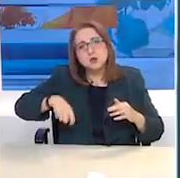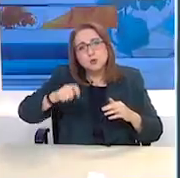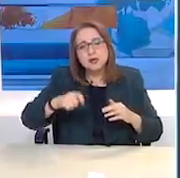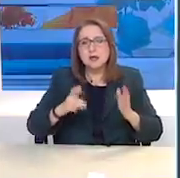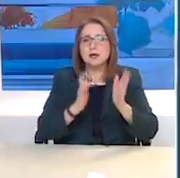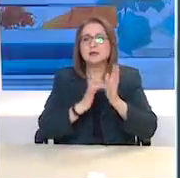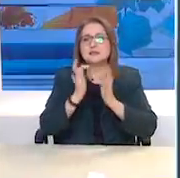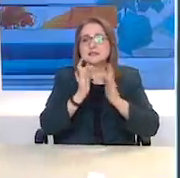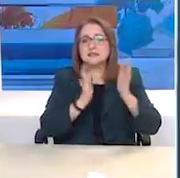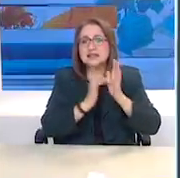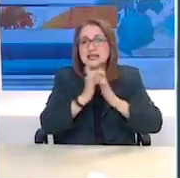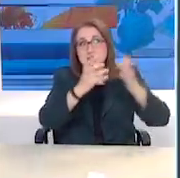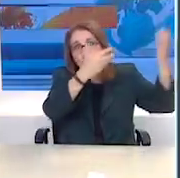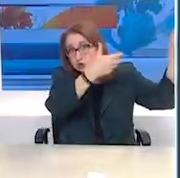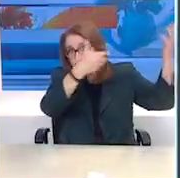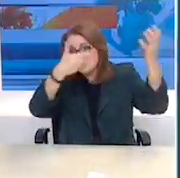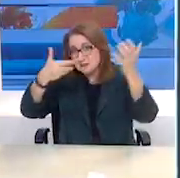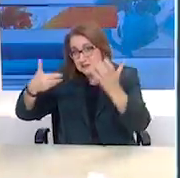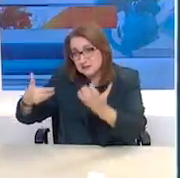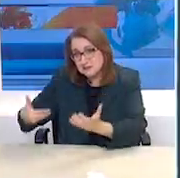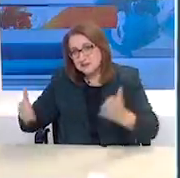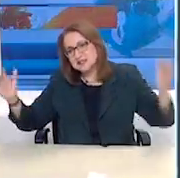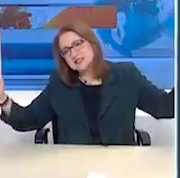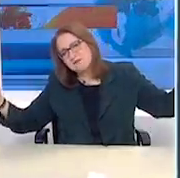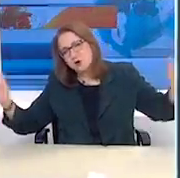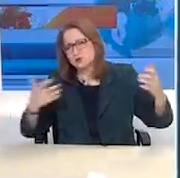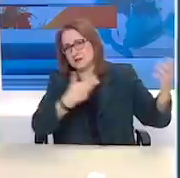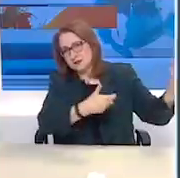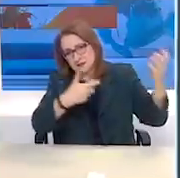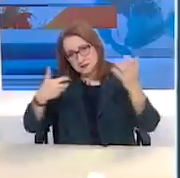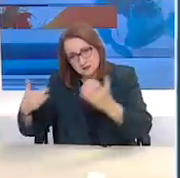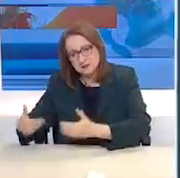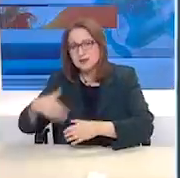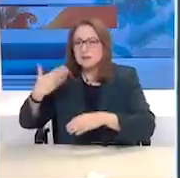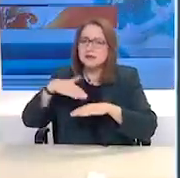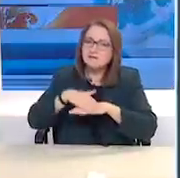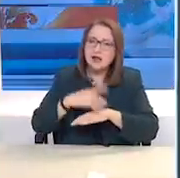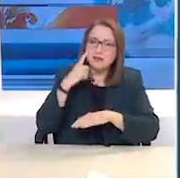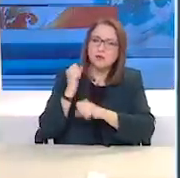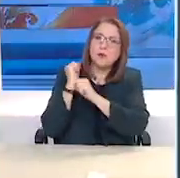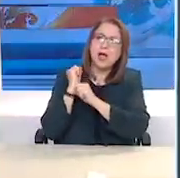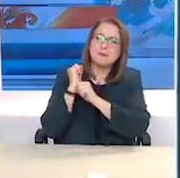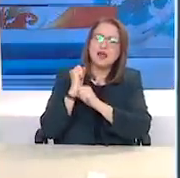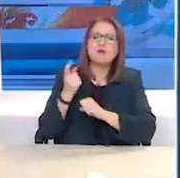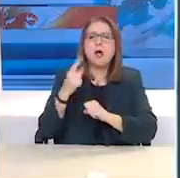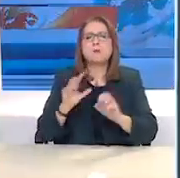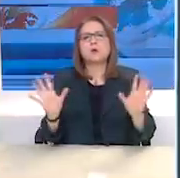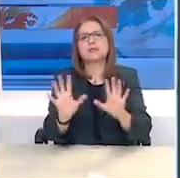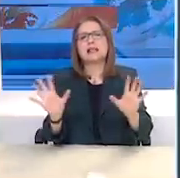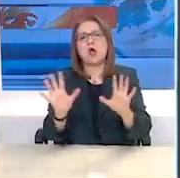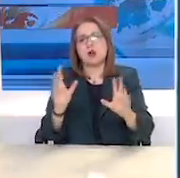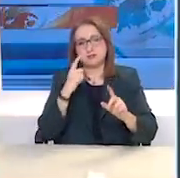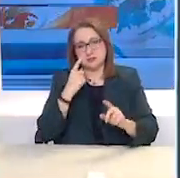αποκαθήλωση του Κυρίου μας και μετά το βράδυ για την ακολουθία του επιταφείου. Στα αμιγώς επιχειρησιακά